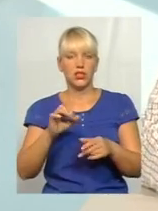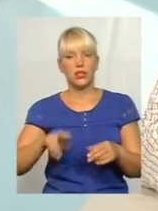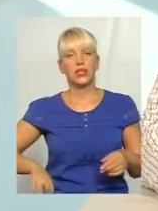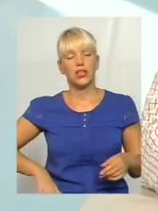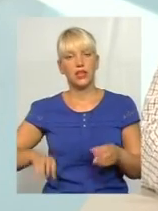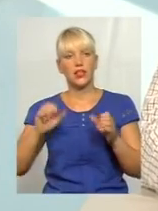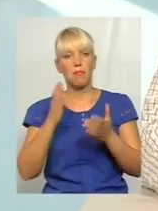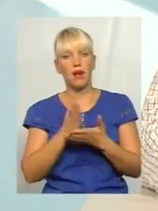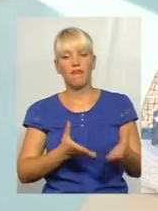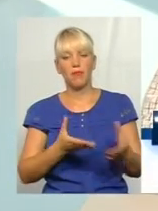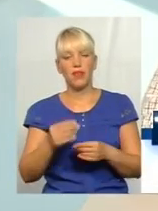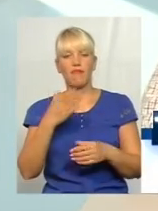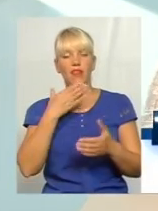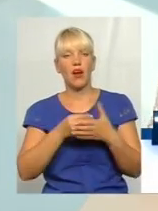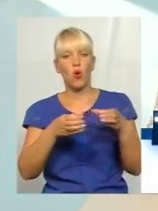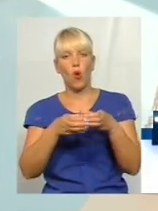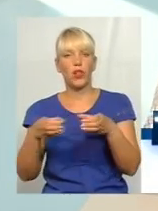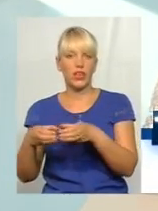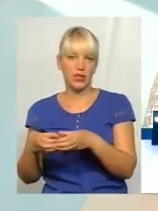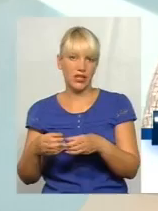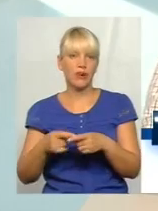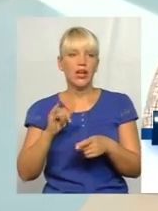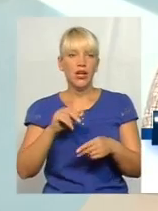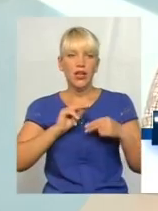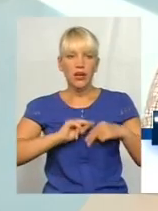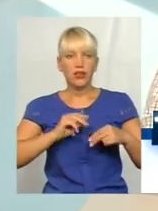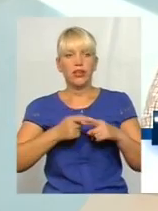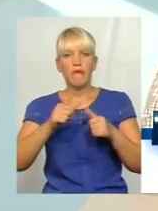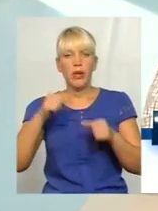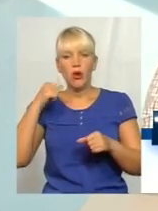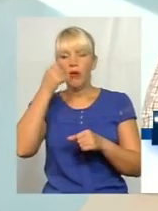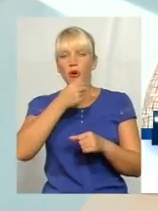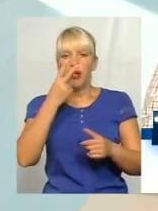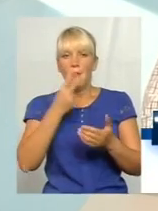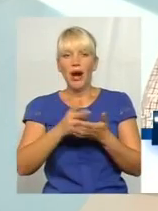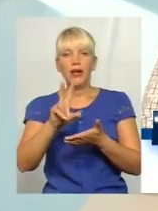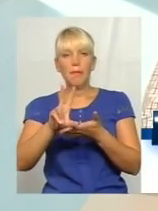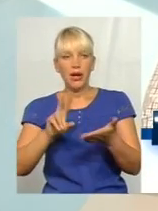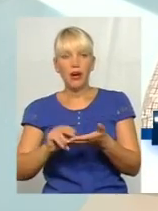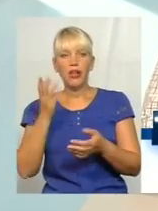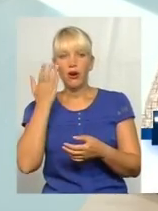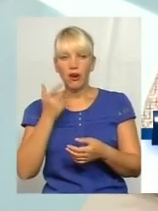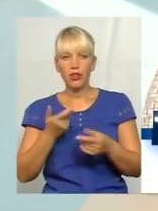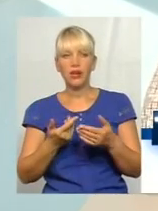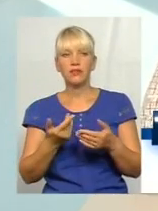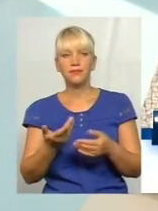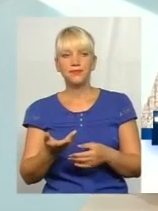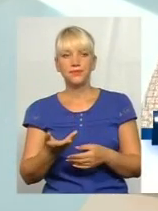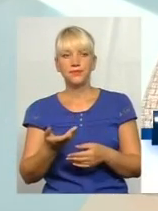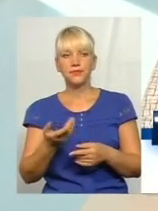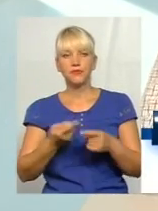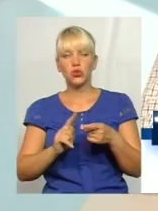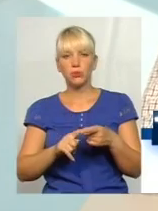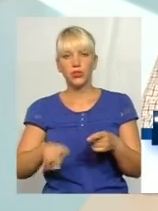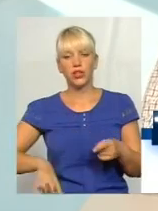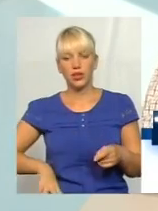має вплив на колектив в розподілі годин і ми бачили приклади Минулого року коли в цьому в